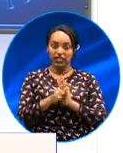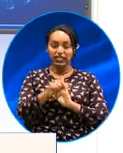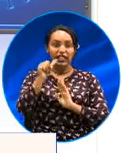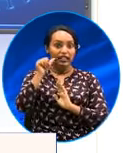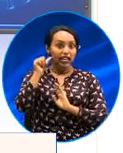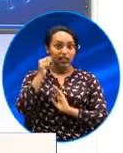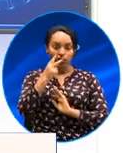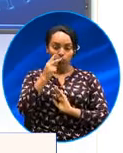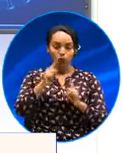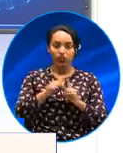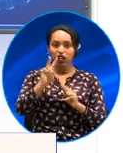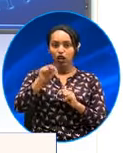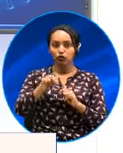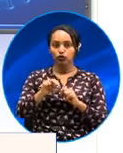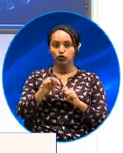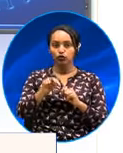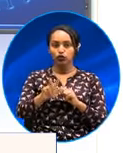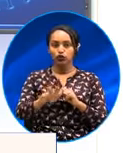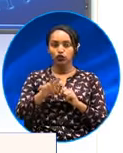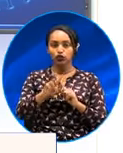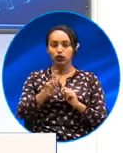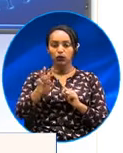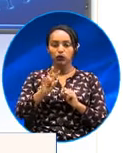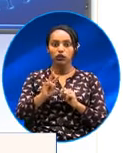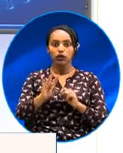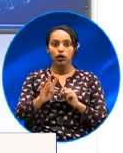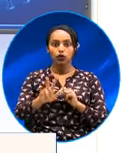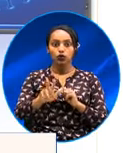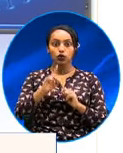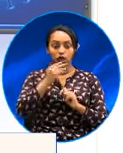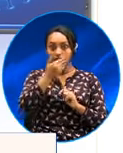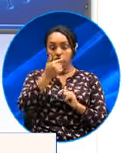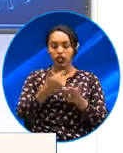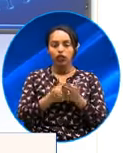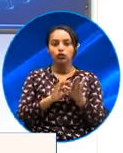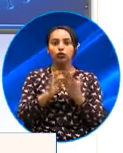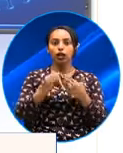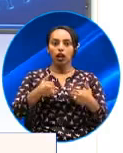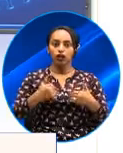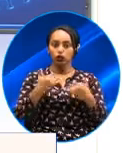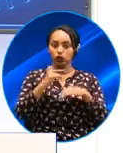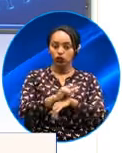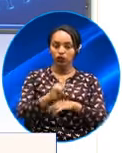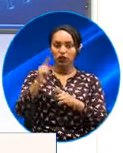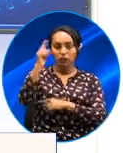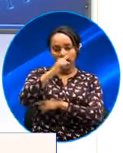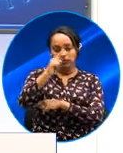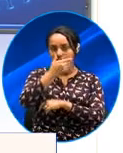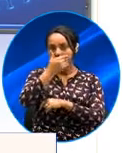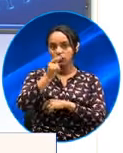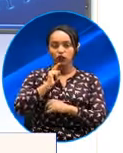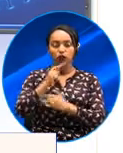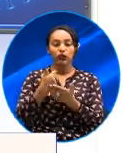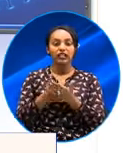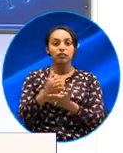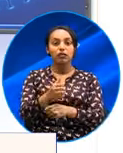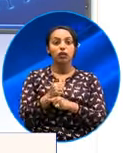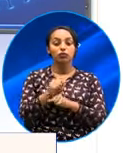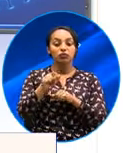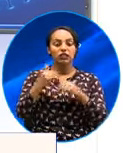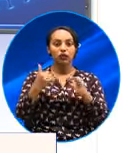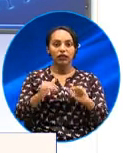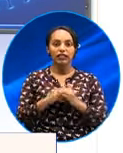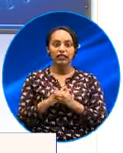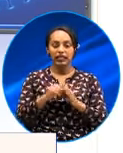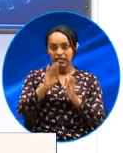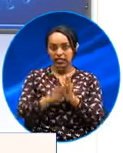እንደ ትላንት ብናይ ወደ 23,273 ዜጎች ናቸው ያገገሙት። ይህን ያክል ቁጥር ያላቸው ዜጎች በየቀኑ እያገገሙ ነው። የሚያዙትም በዛው